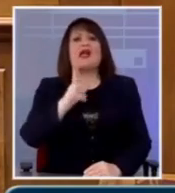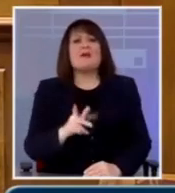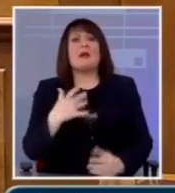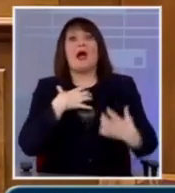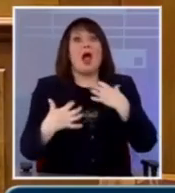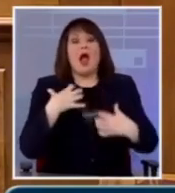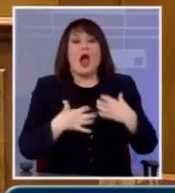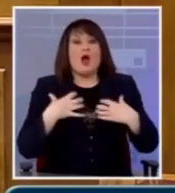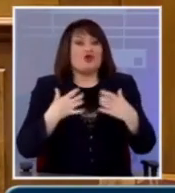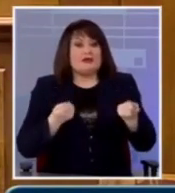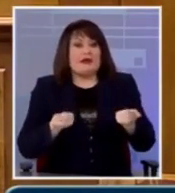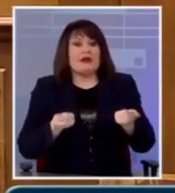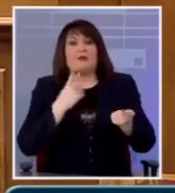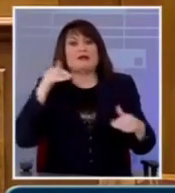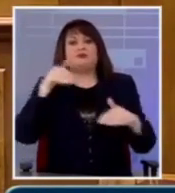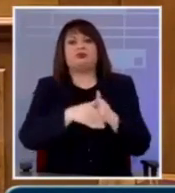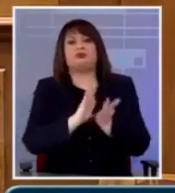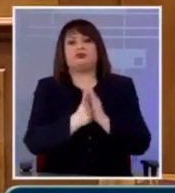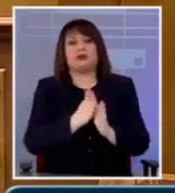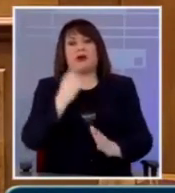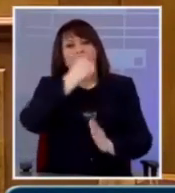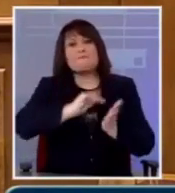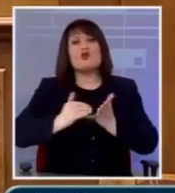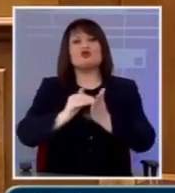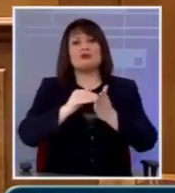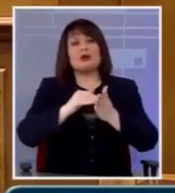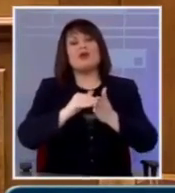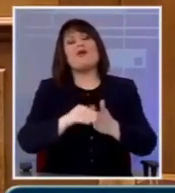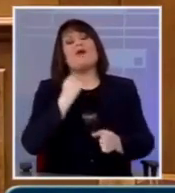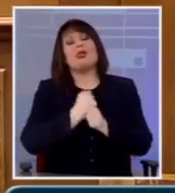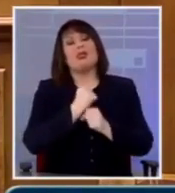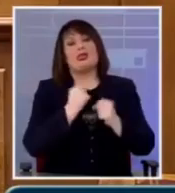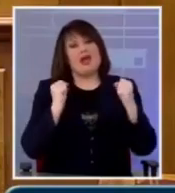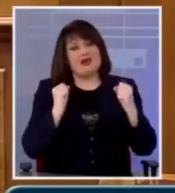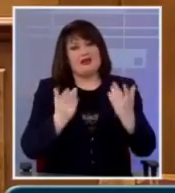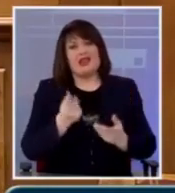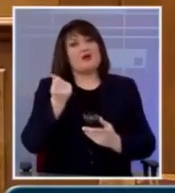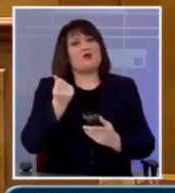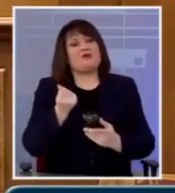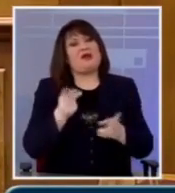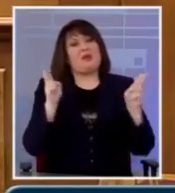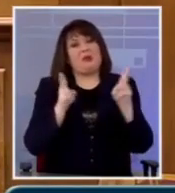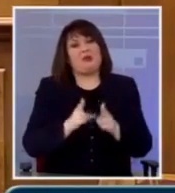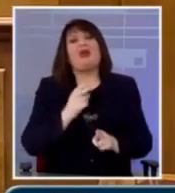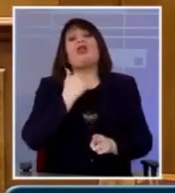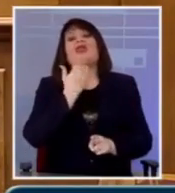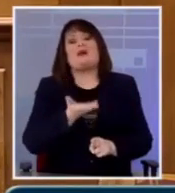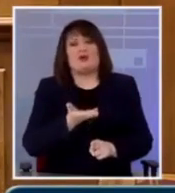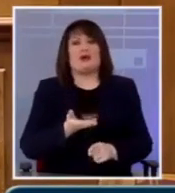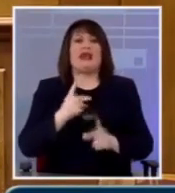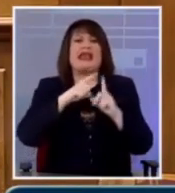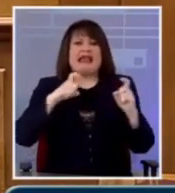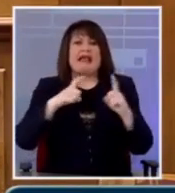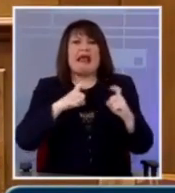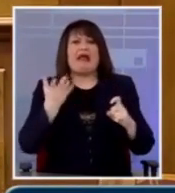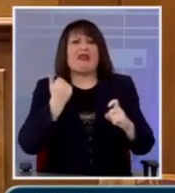άγχος της λειτουργικής κατάρρευσης. Προσωπικό εξαντλημένο εργασιακά και οικονομικά. Τραγικές ελλείψεις υλικών